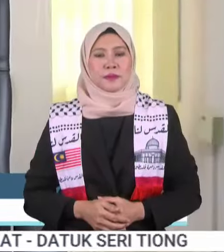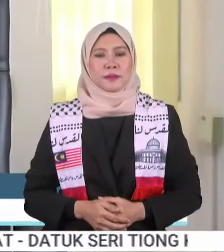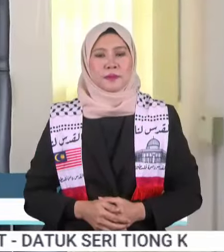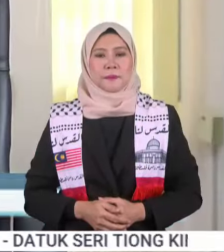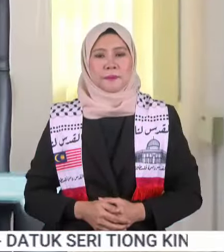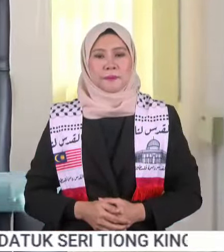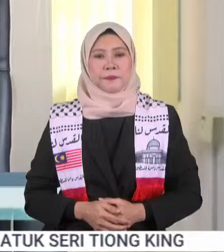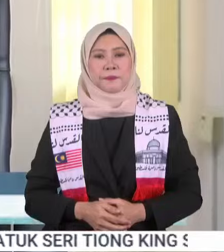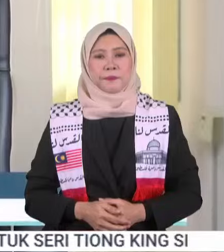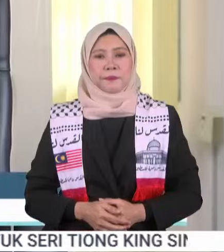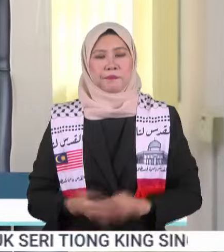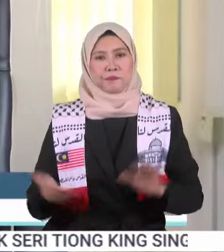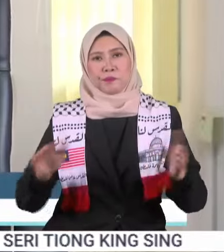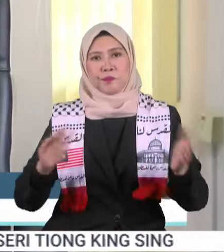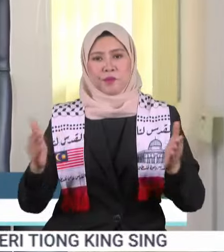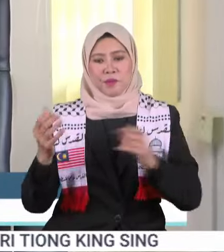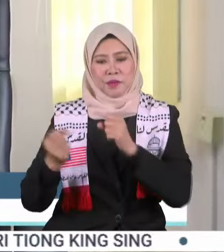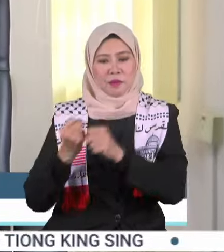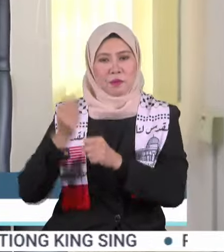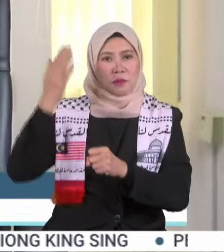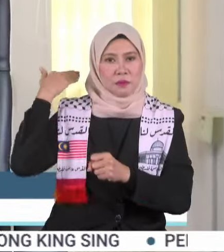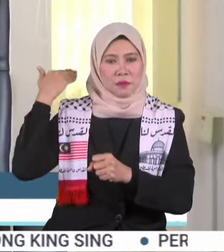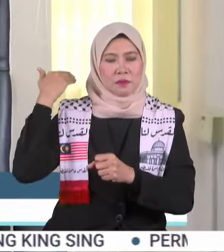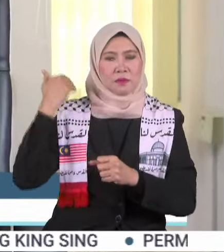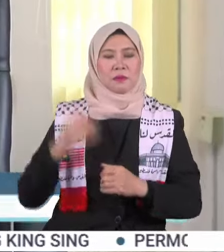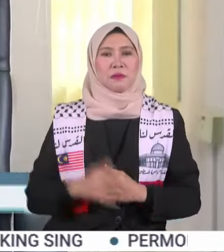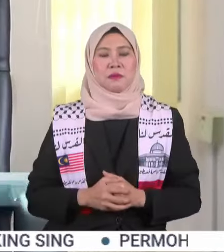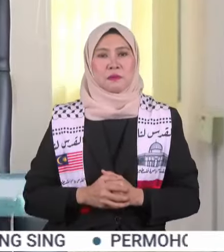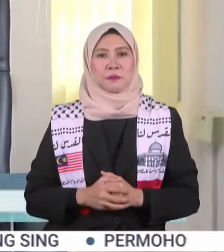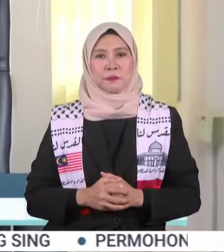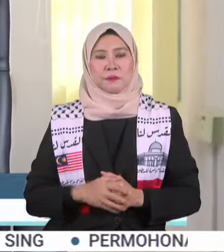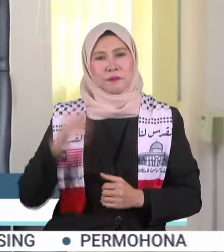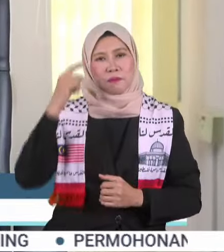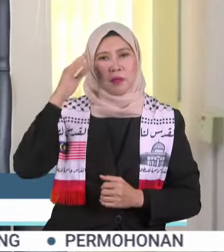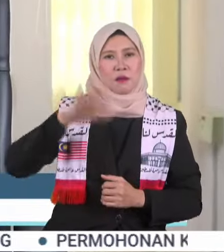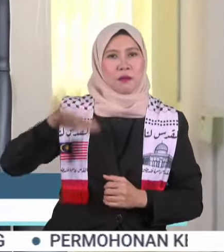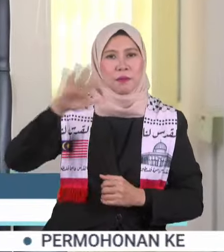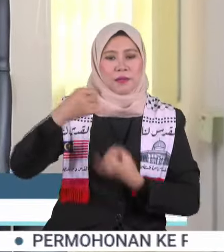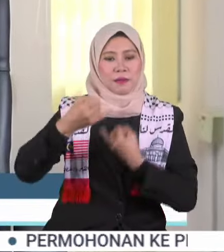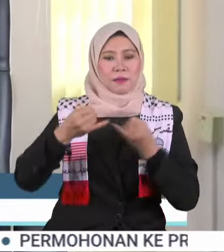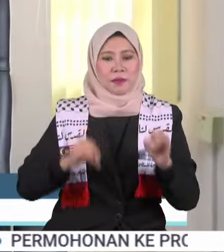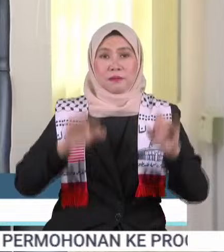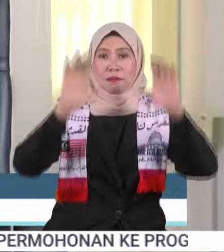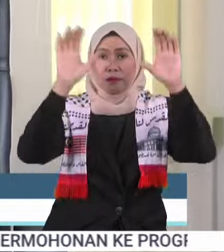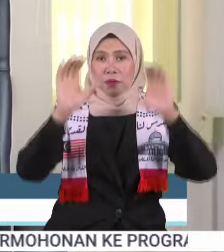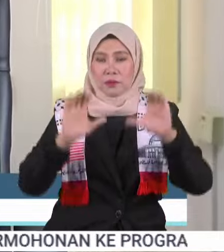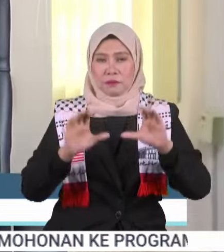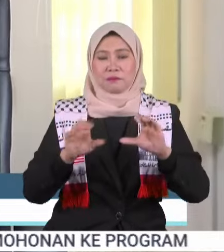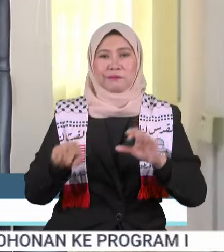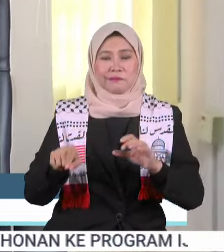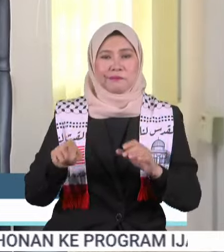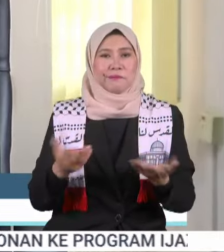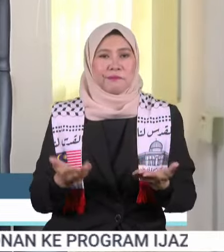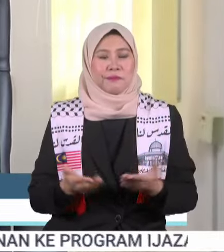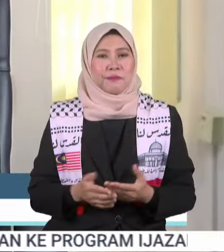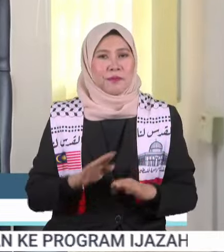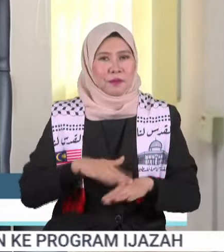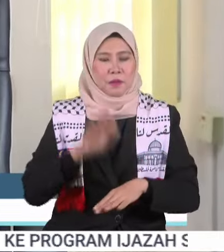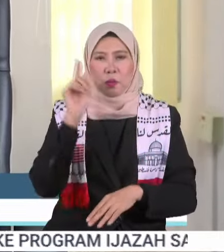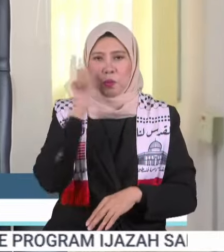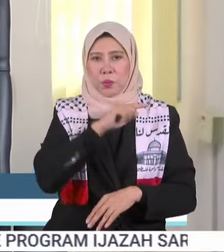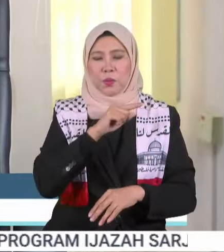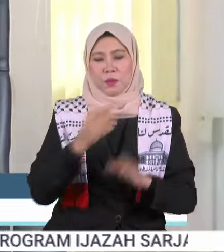Lagi teruk berbanding pada tahun lepas lah. Kalau kita tengok seperti ramalan Jabatan Meteorologi pun lebih